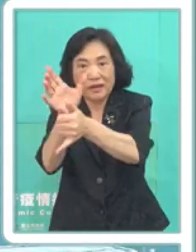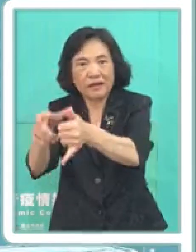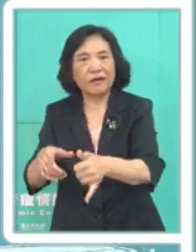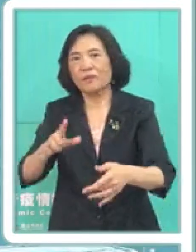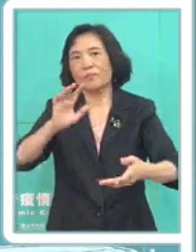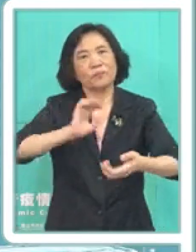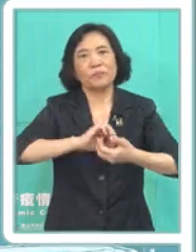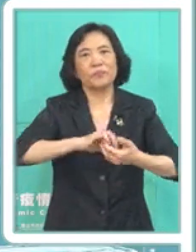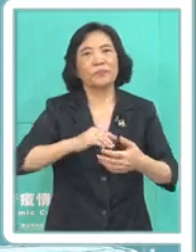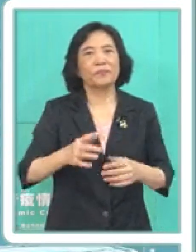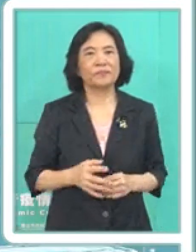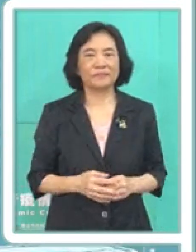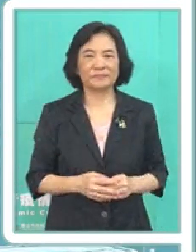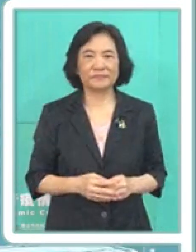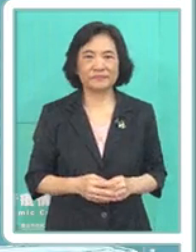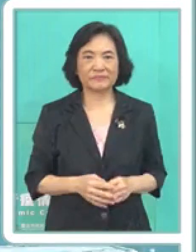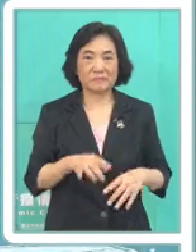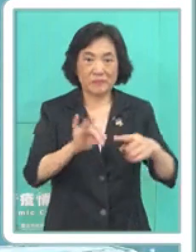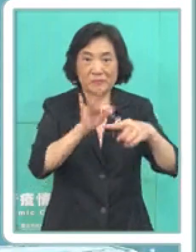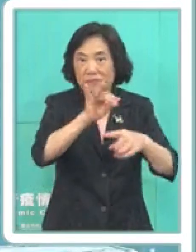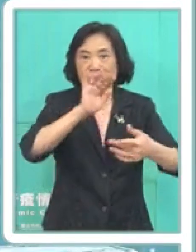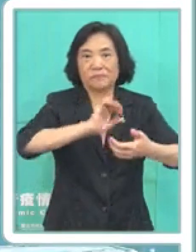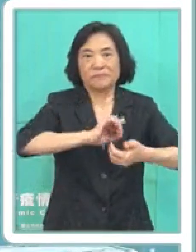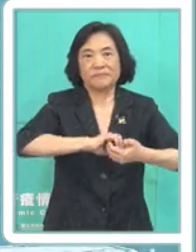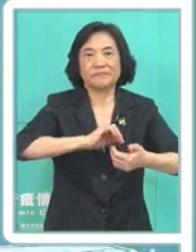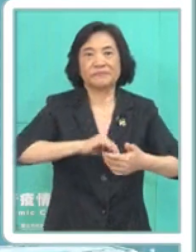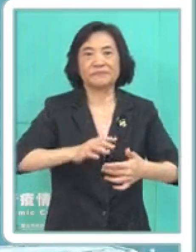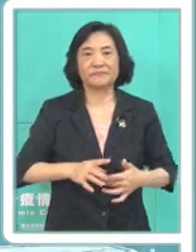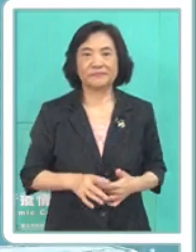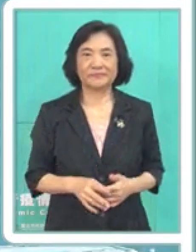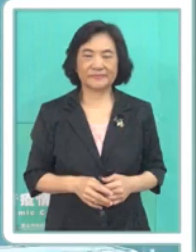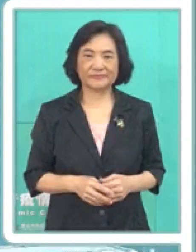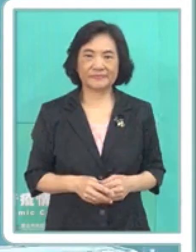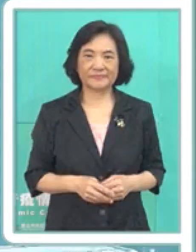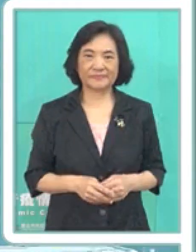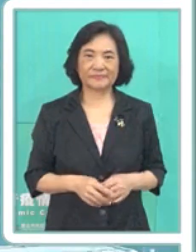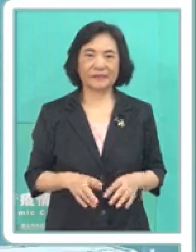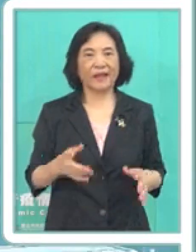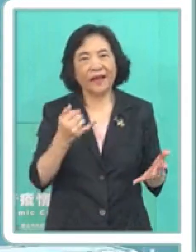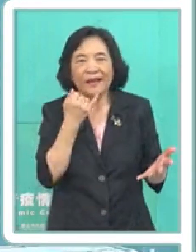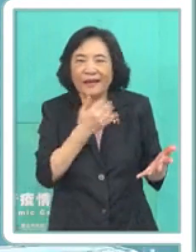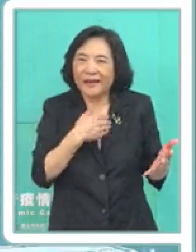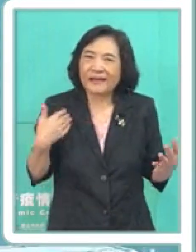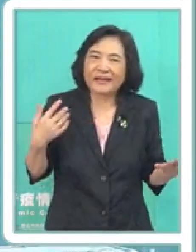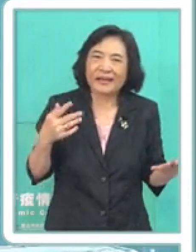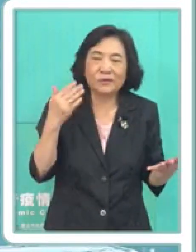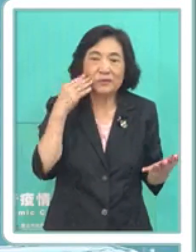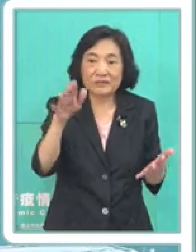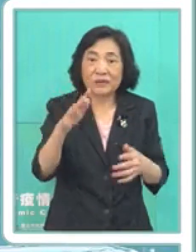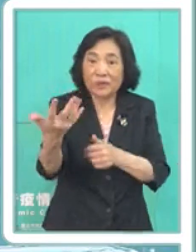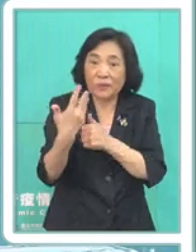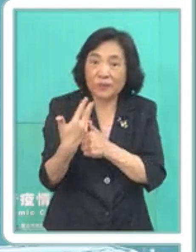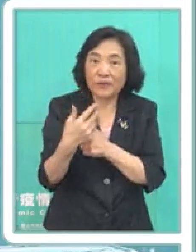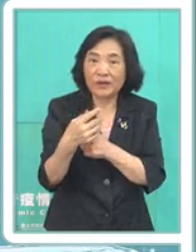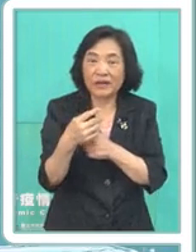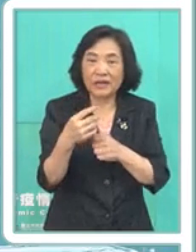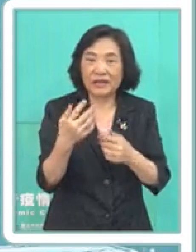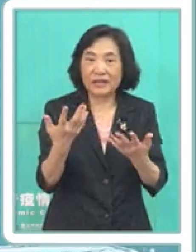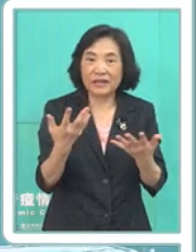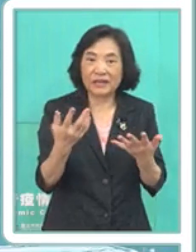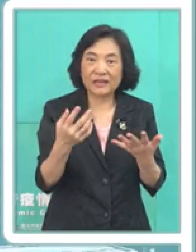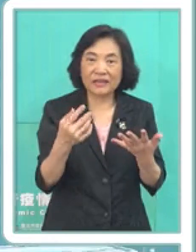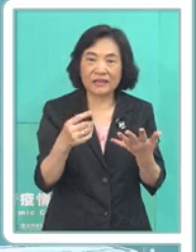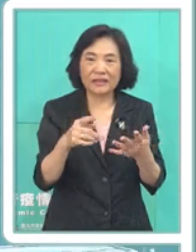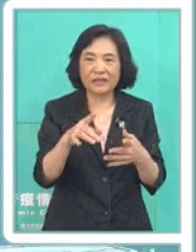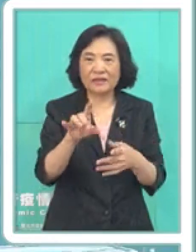低，那但是也不是百分之百嘛。那所以都有可，那你拿一个很特殊的案例，那拿